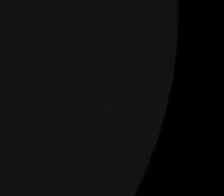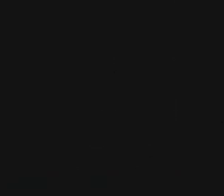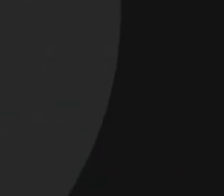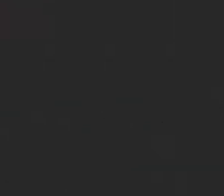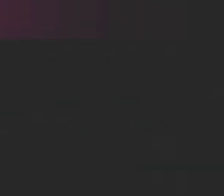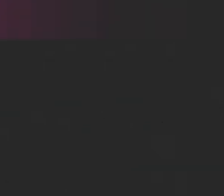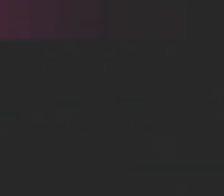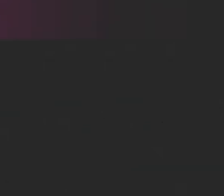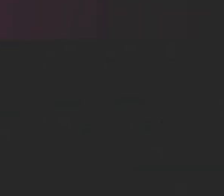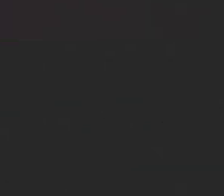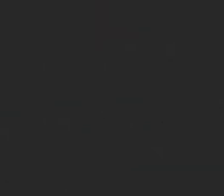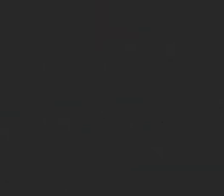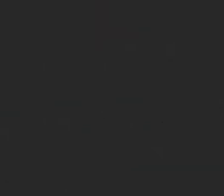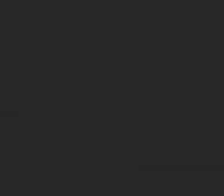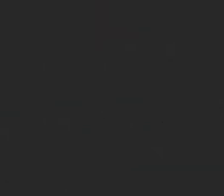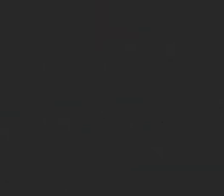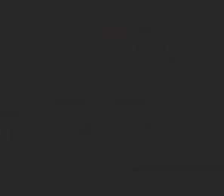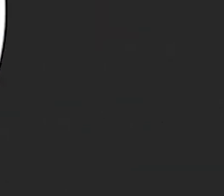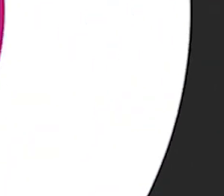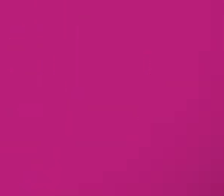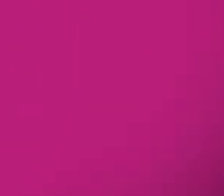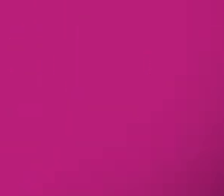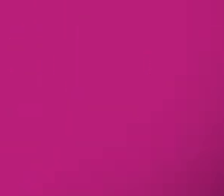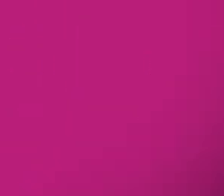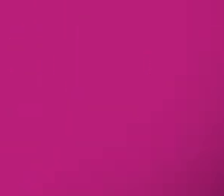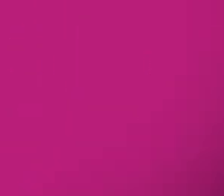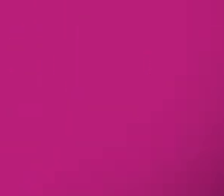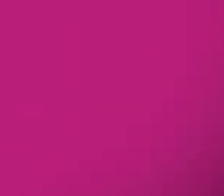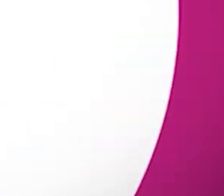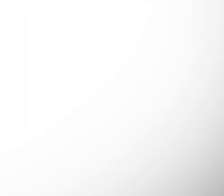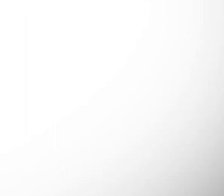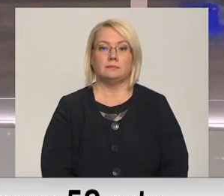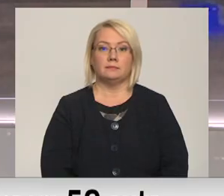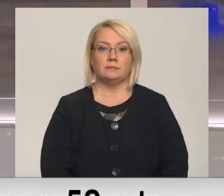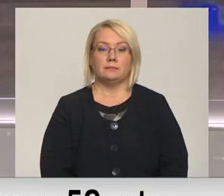Re, visi ēters ir te!